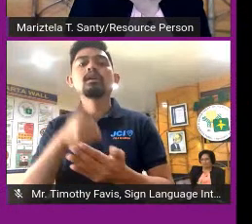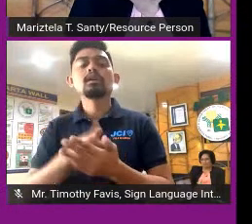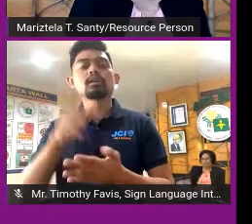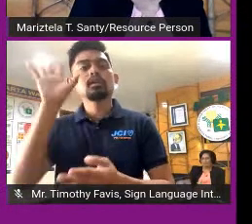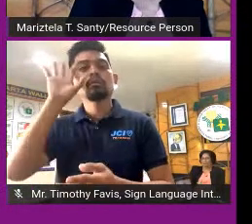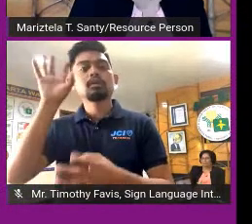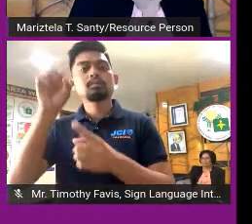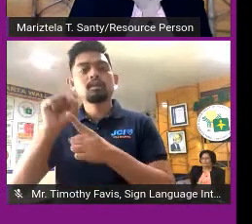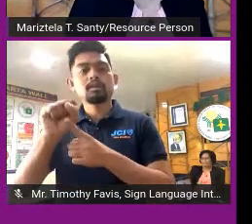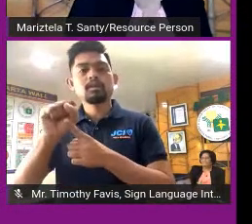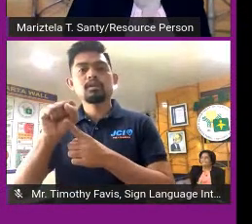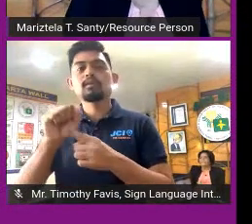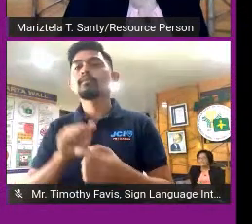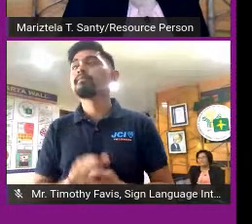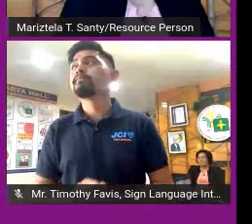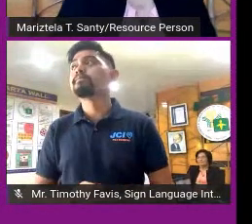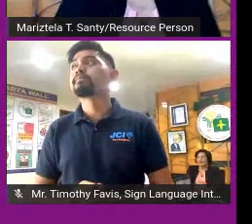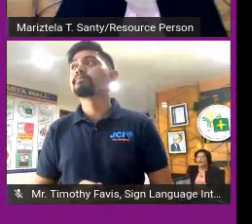ma-attain. Ano po?